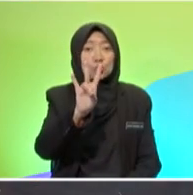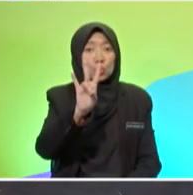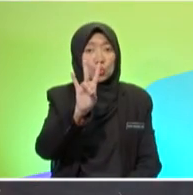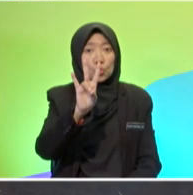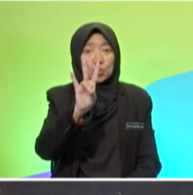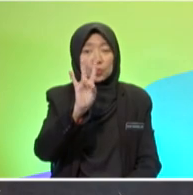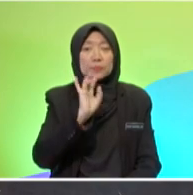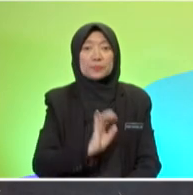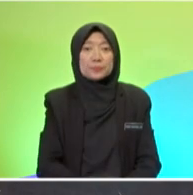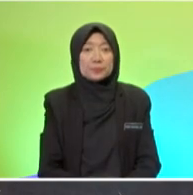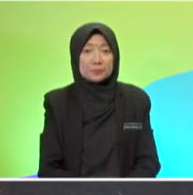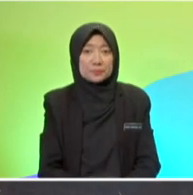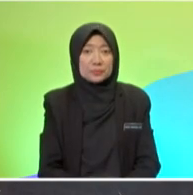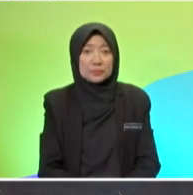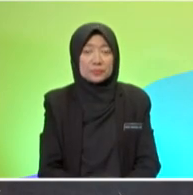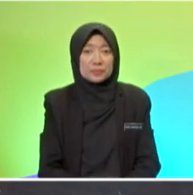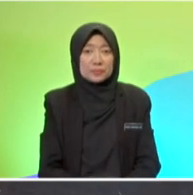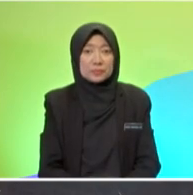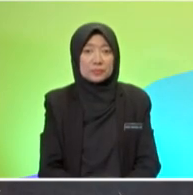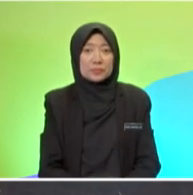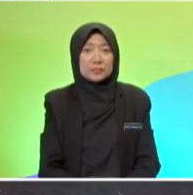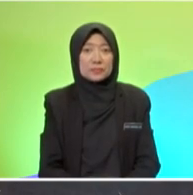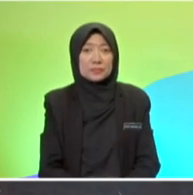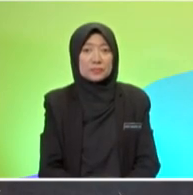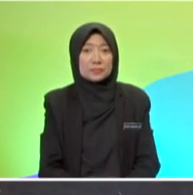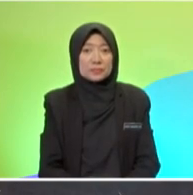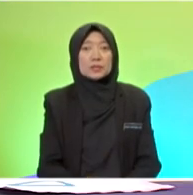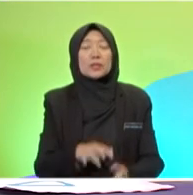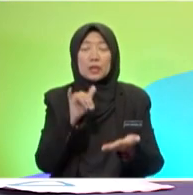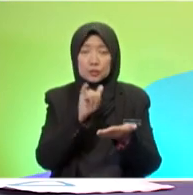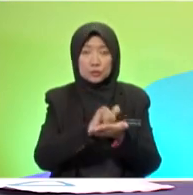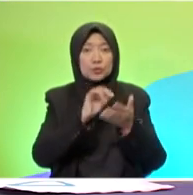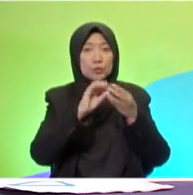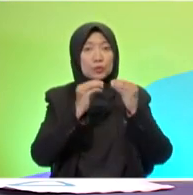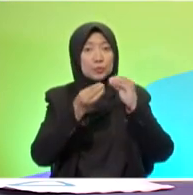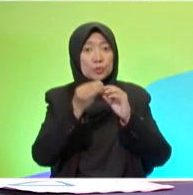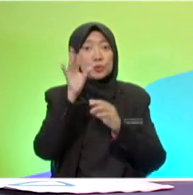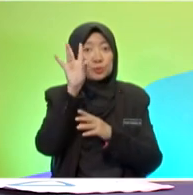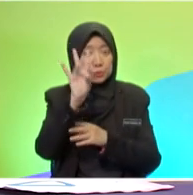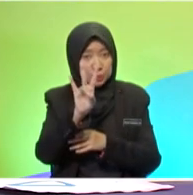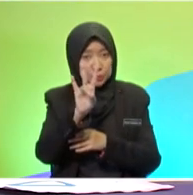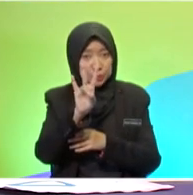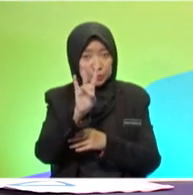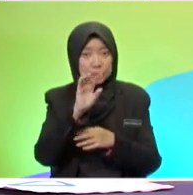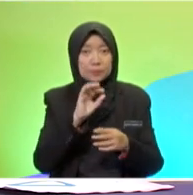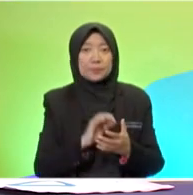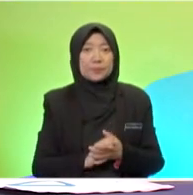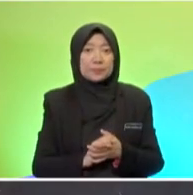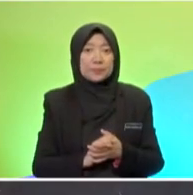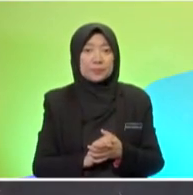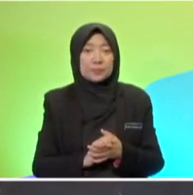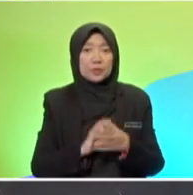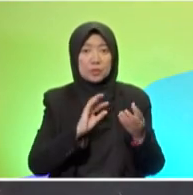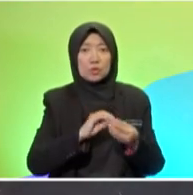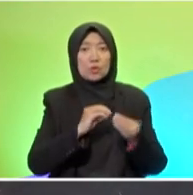tujuh berada di sini, cikgu. Okey. Nombor tujuh, nombor lapan.